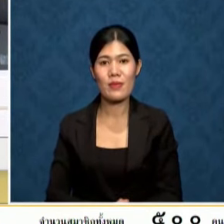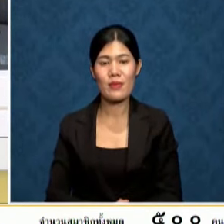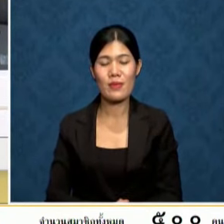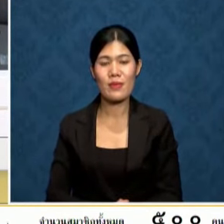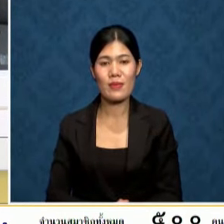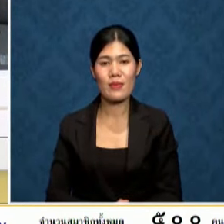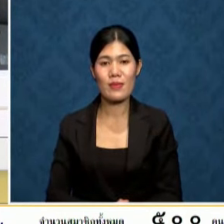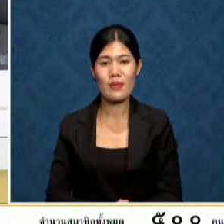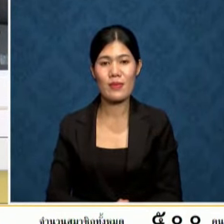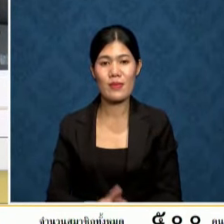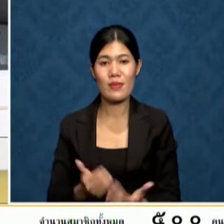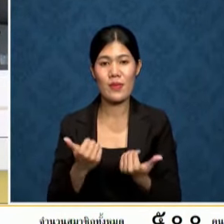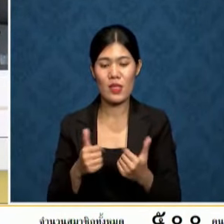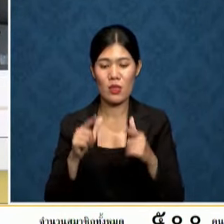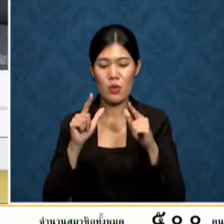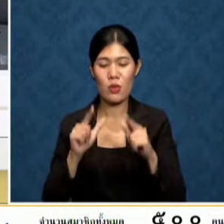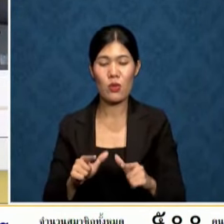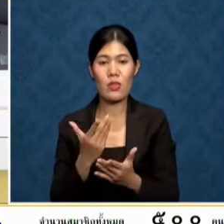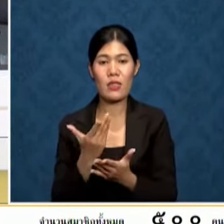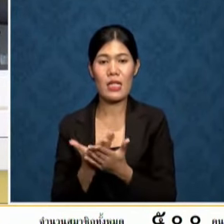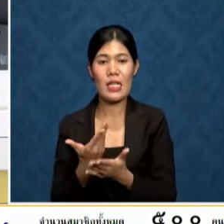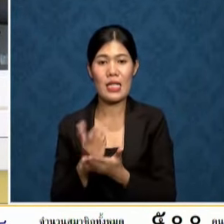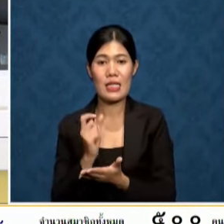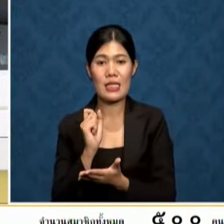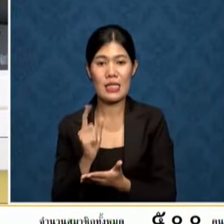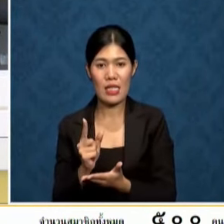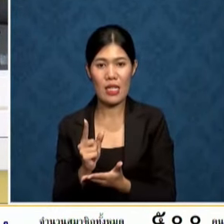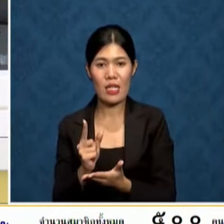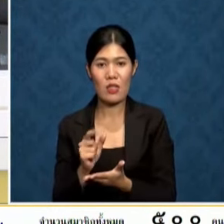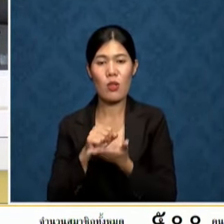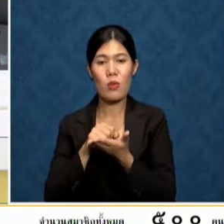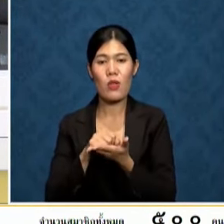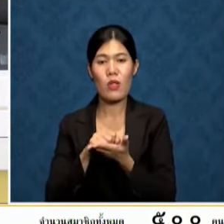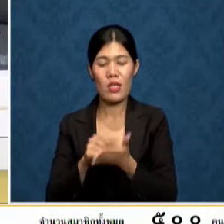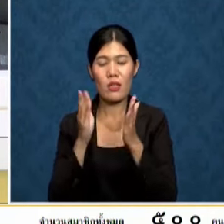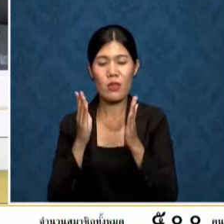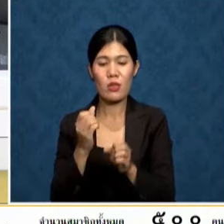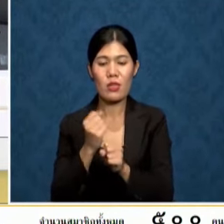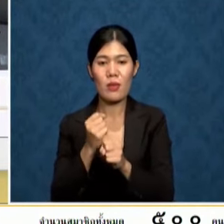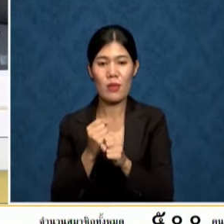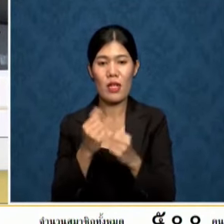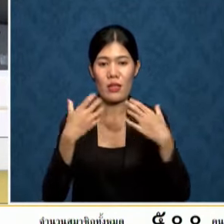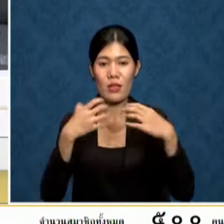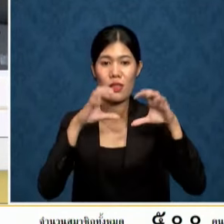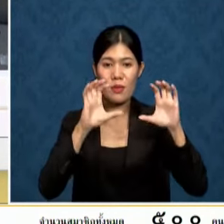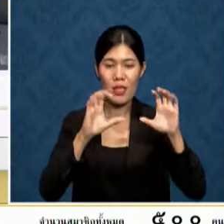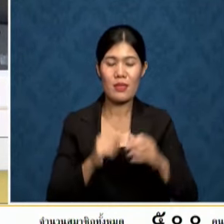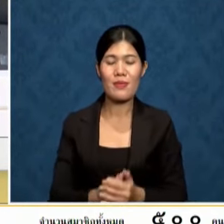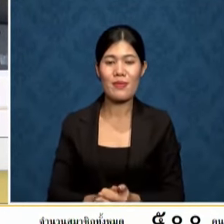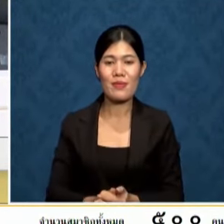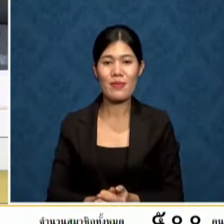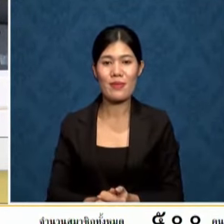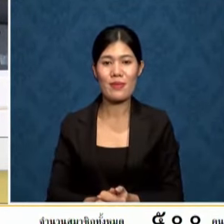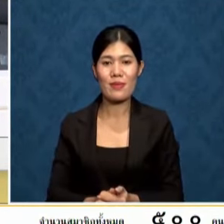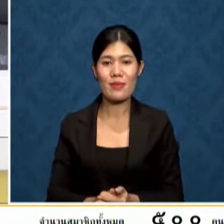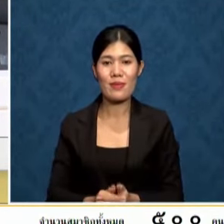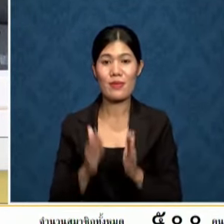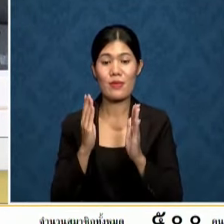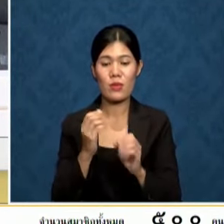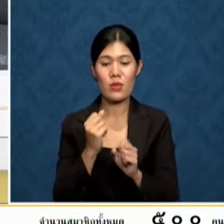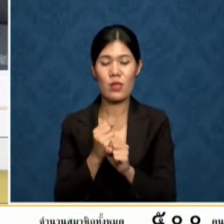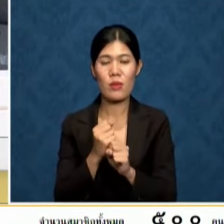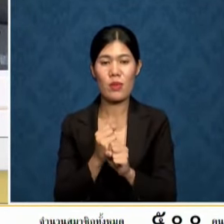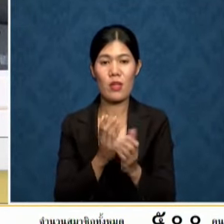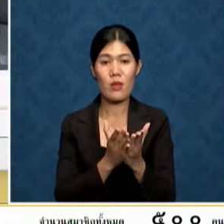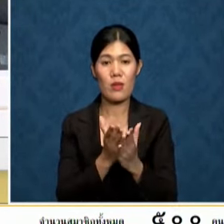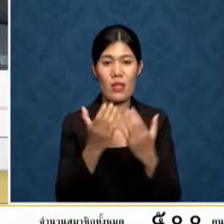มานี้จะสามารถลดค่าใช้จ่ายในการให้บริการของภาครัฐได้โดยเฉพาะในเรื่องของบุคลากรครับเราก็คุยกันมาตลอดว่าเรา